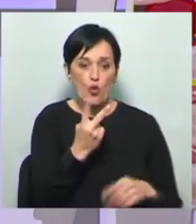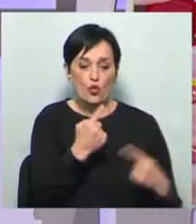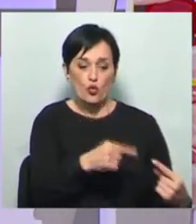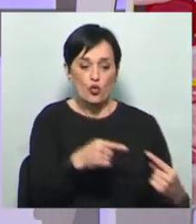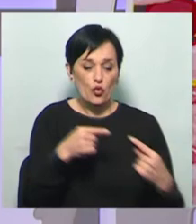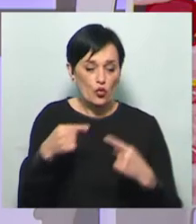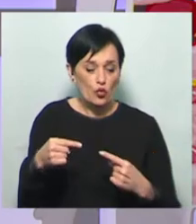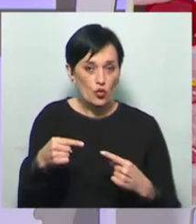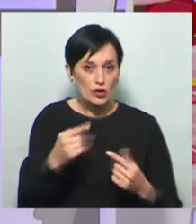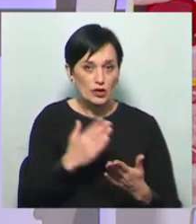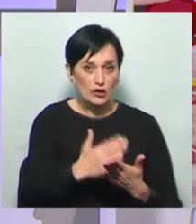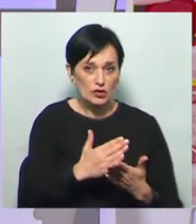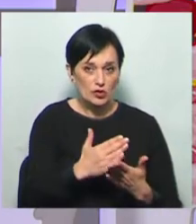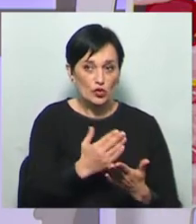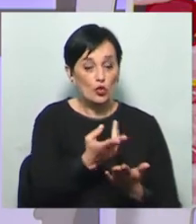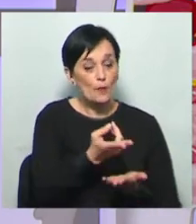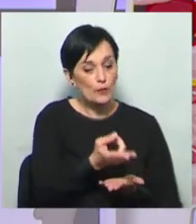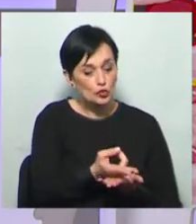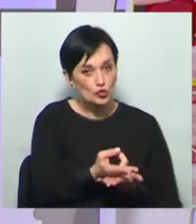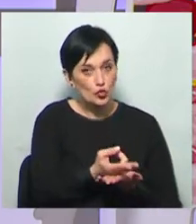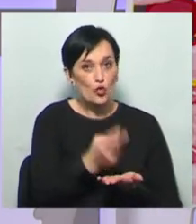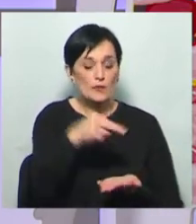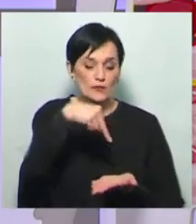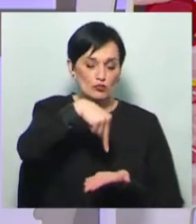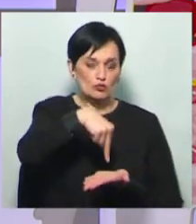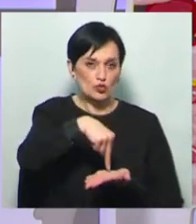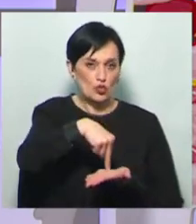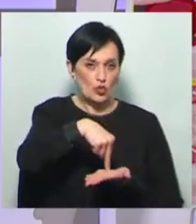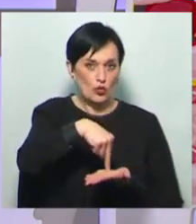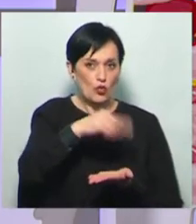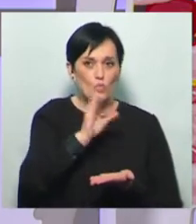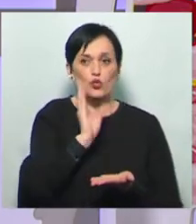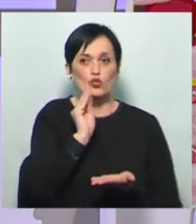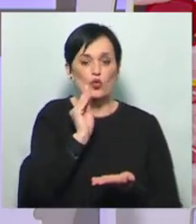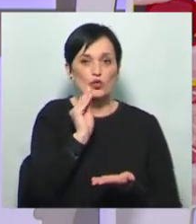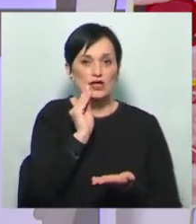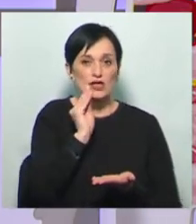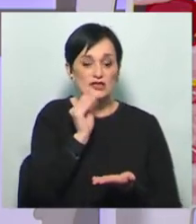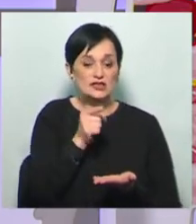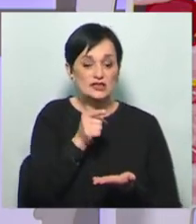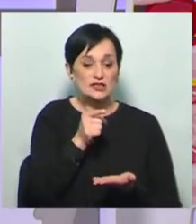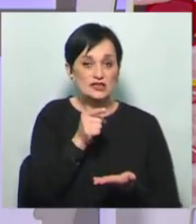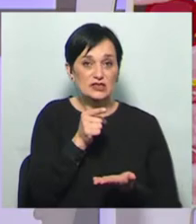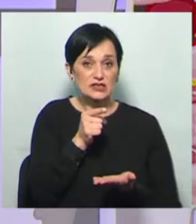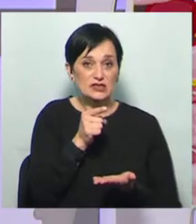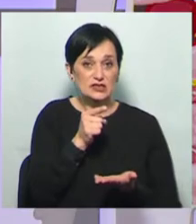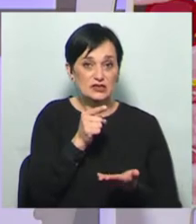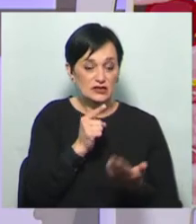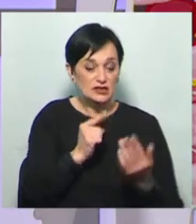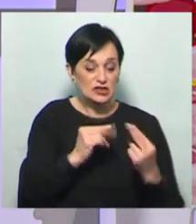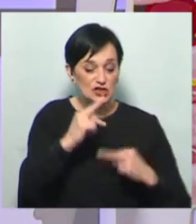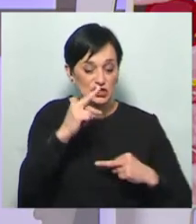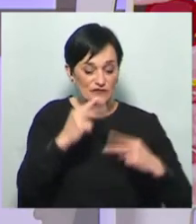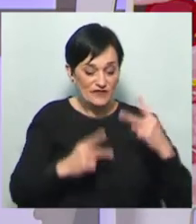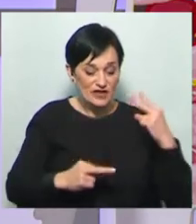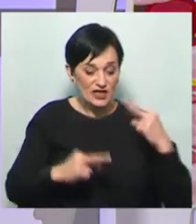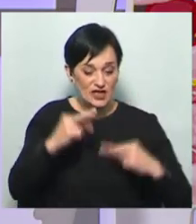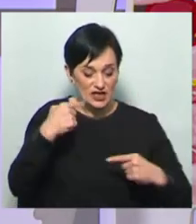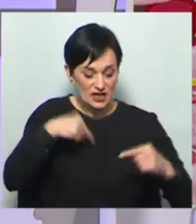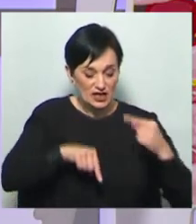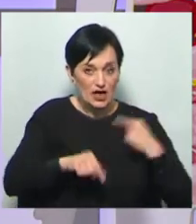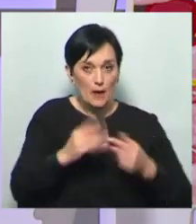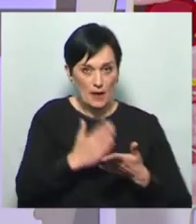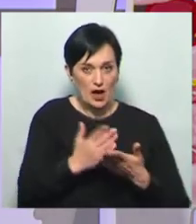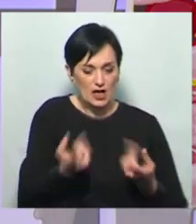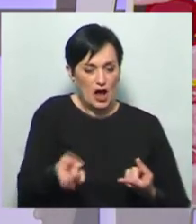არის მწოლიერ პოზიციაში და მდგომარე პოზიციაში, როდესაც ეს სტატიკის ცვლილება გარკვეულწილად გავლენას ახდენს